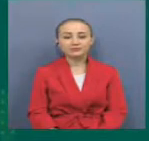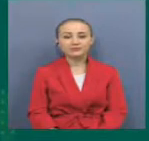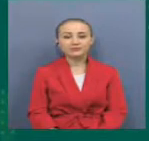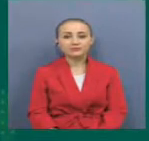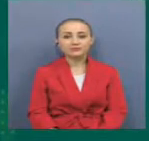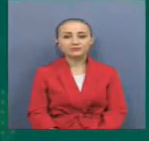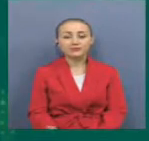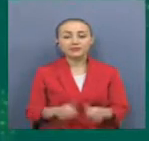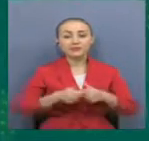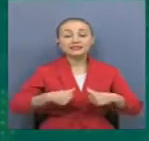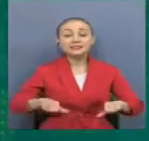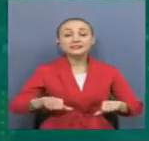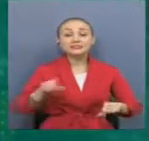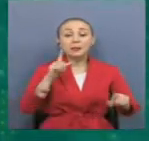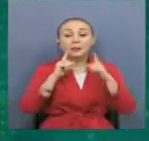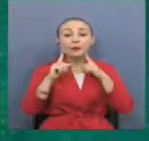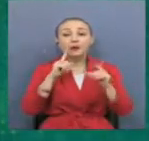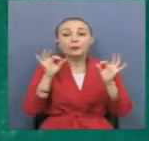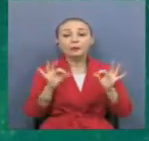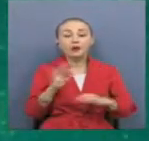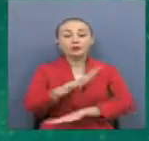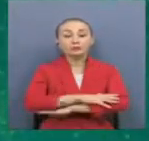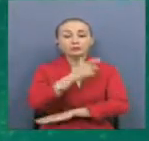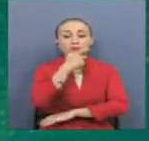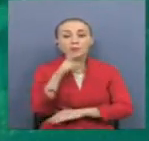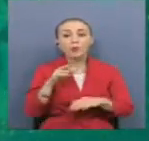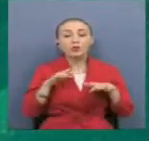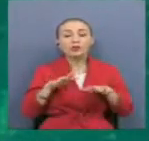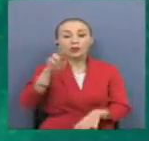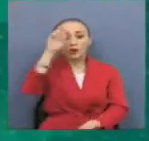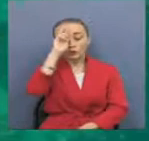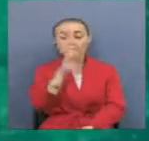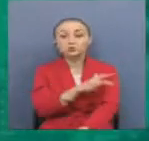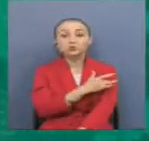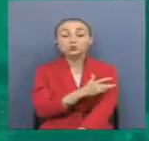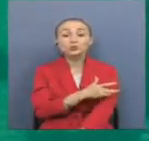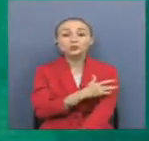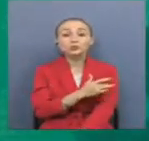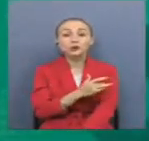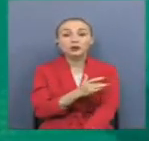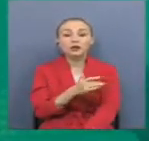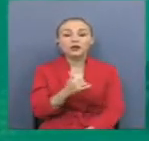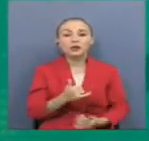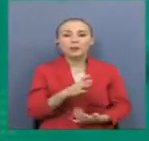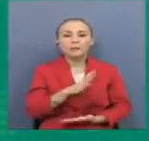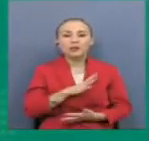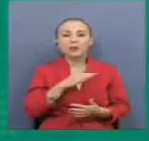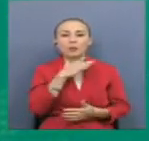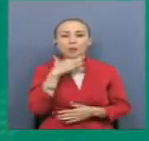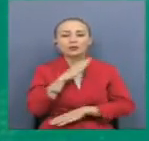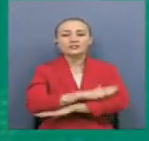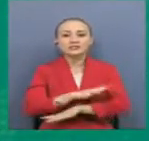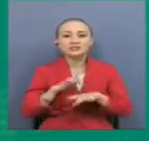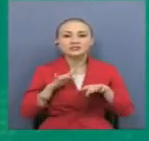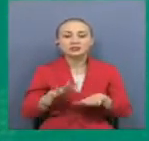Мемлекеттік қызмет істері агенттігінің Ақмола облысындағы әдеп жөніндегі кеңес отырысында Бурабай кентінің әкімі Талғат Амантаев және